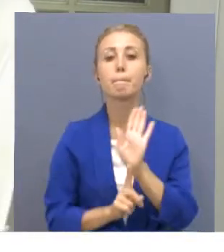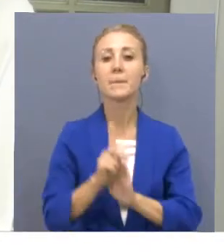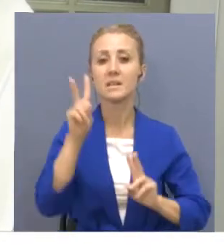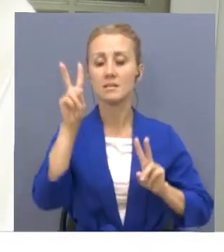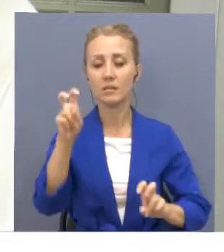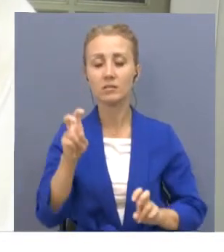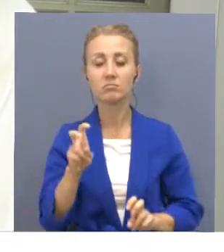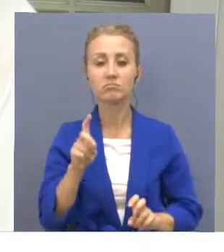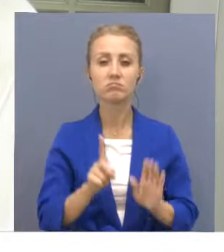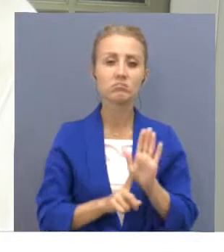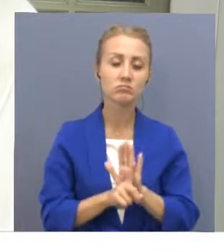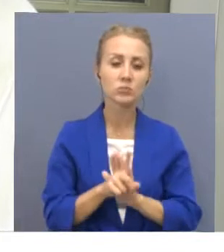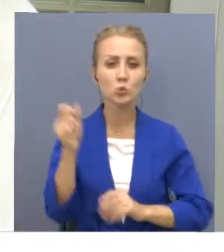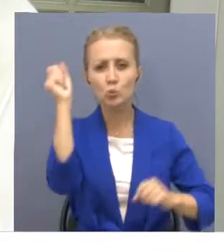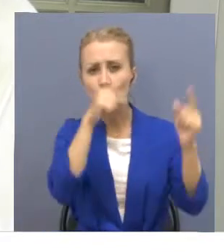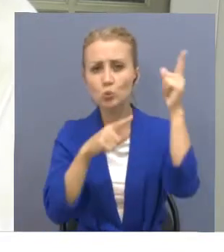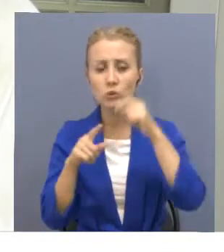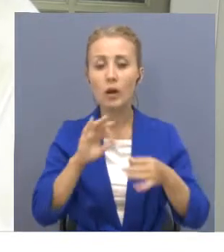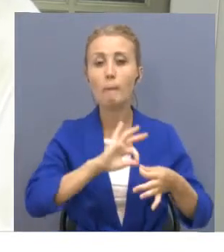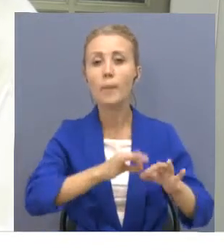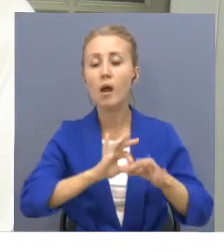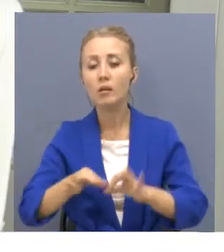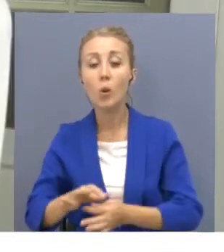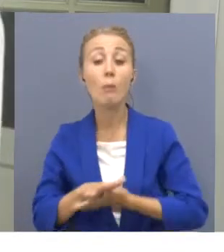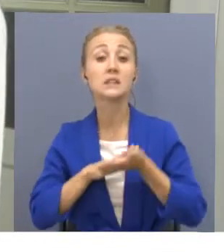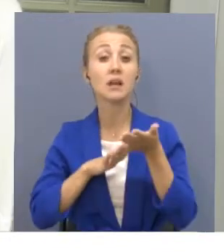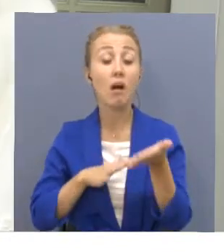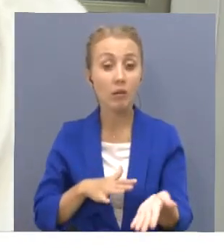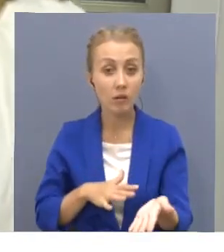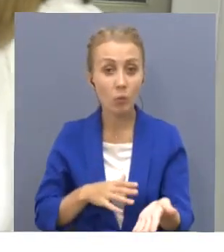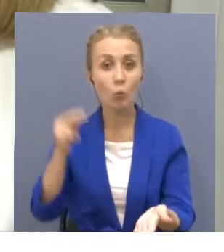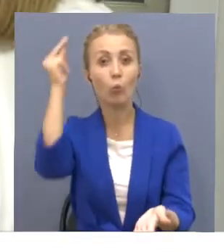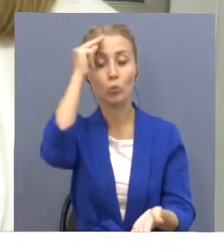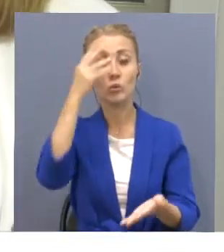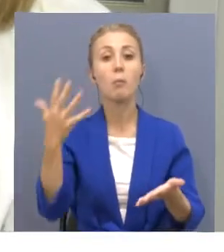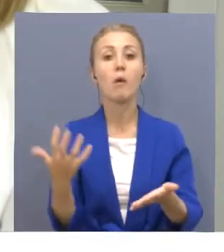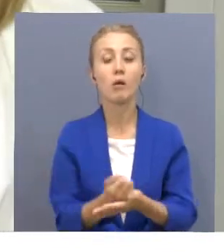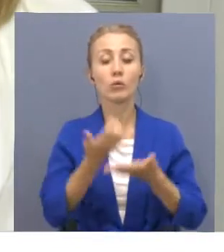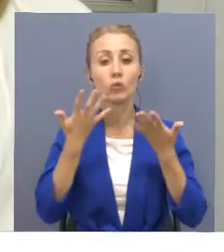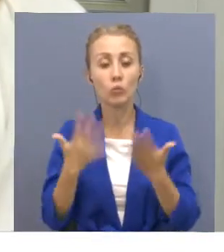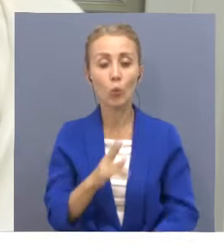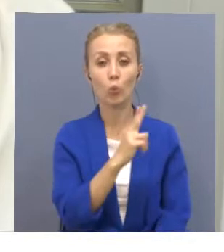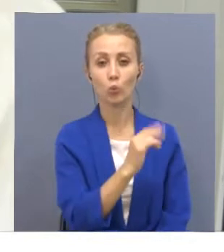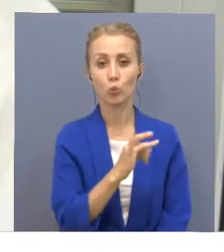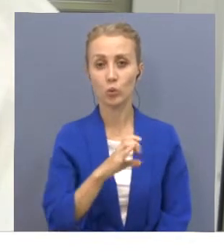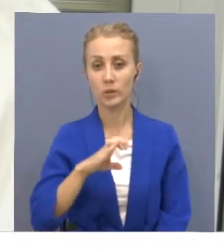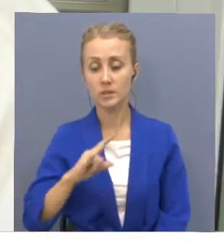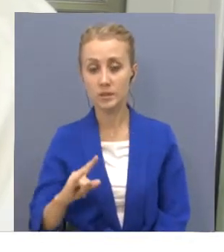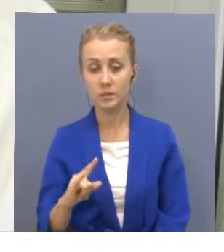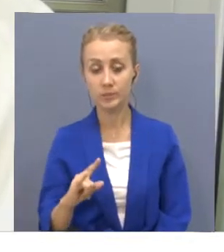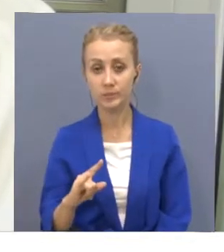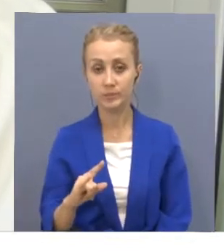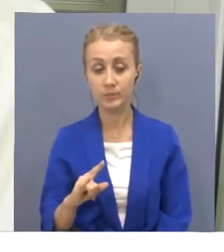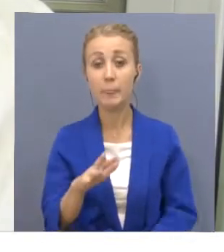сфере предпринимательства. Подала заявку, отучилась, прошла курсы.